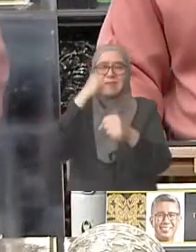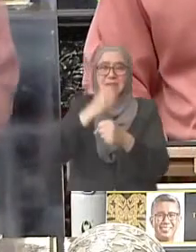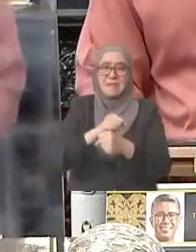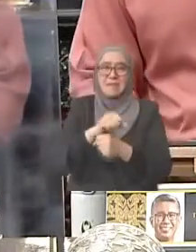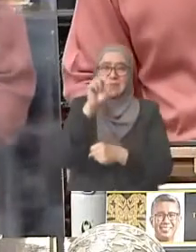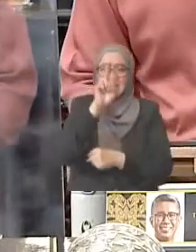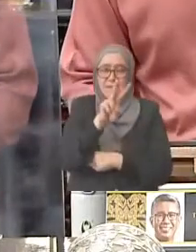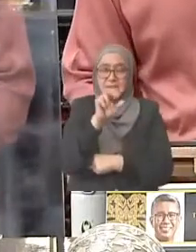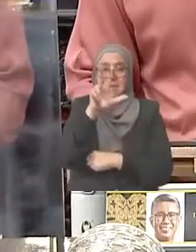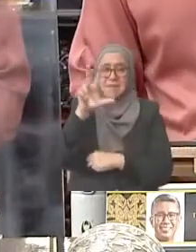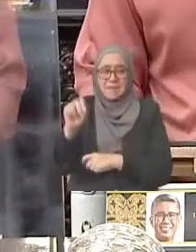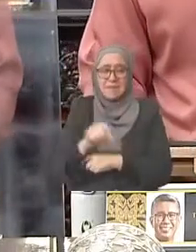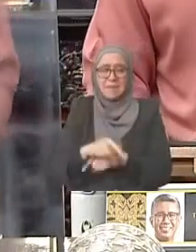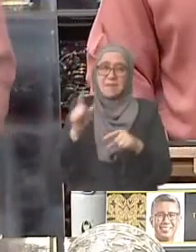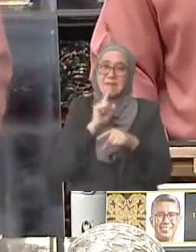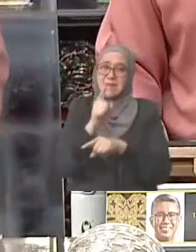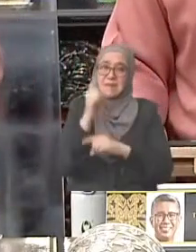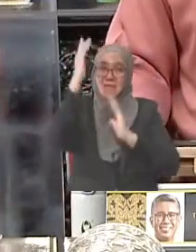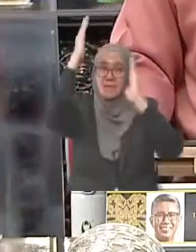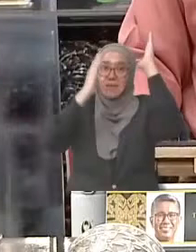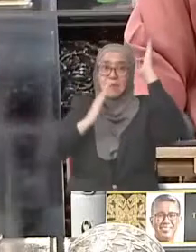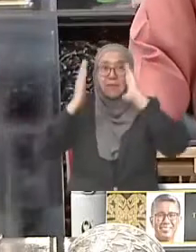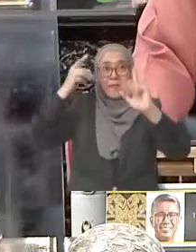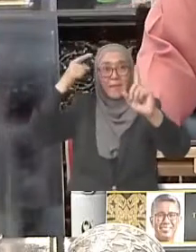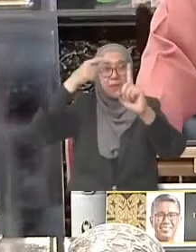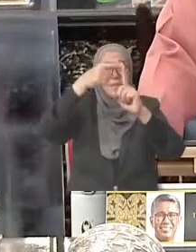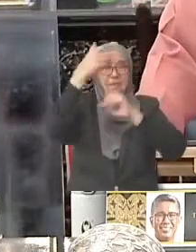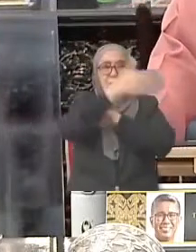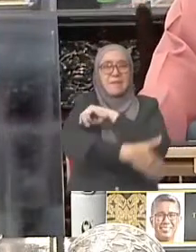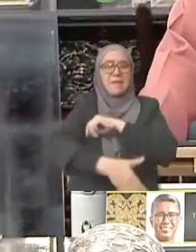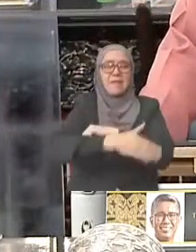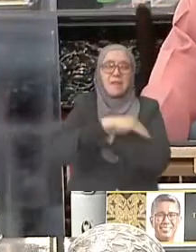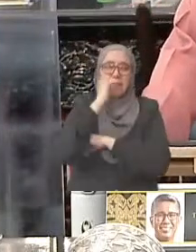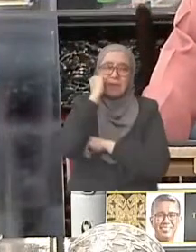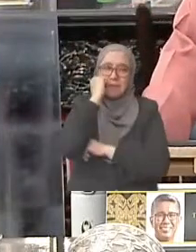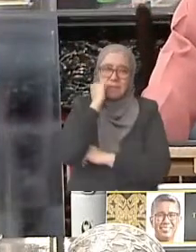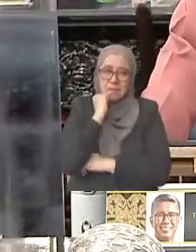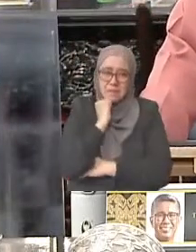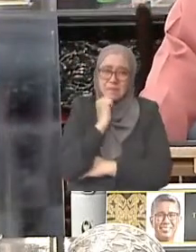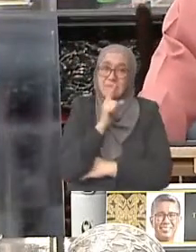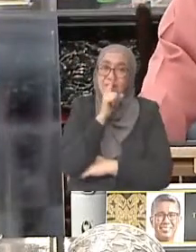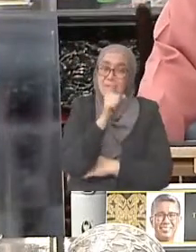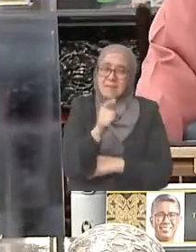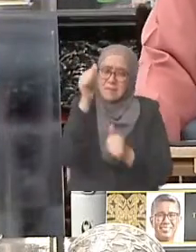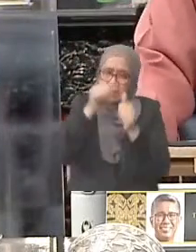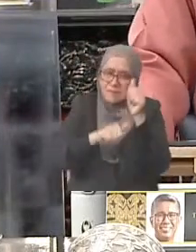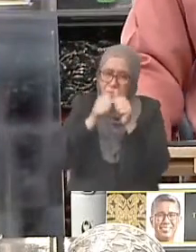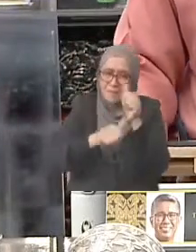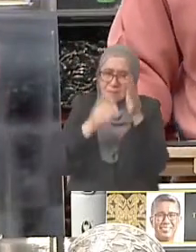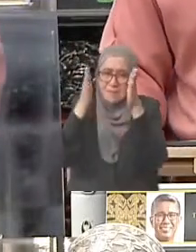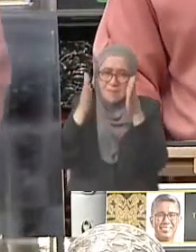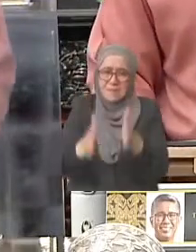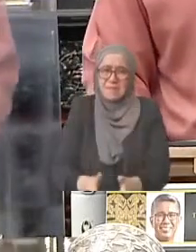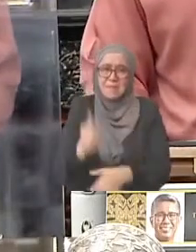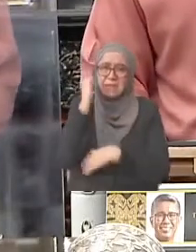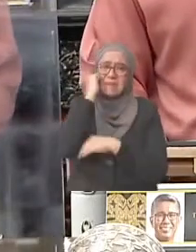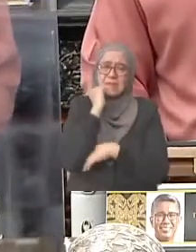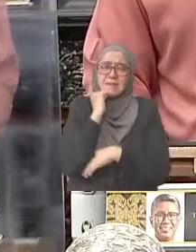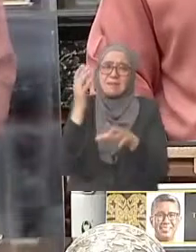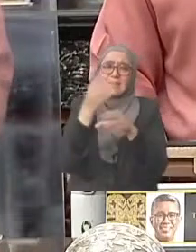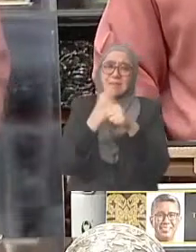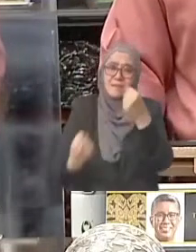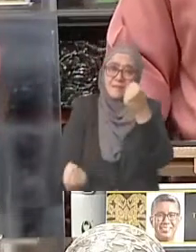bakal dikategorikan sebagai negara menu bagi memastikan Setiap warga emas yang memerlukan mendapat sokongan betul San